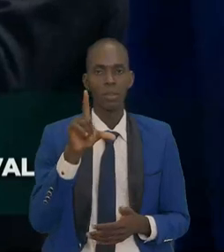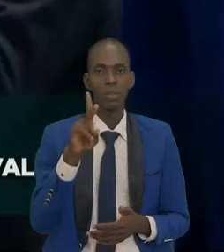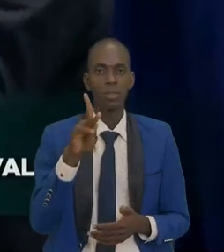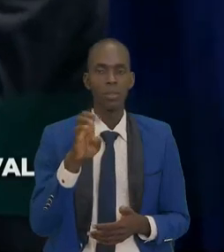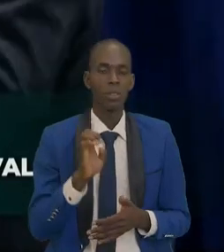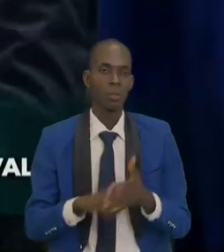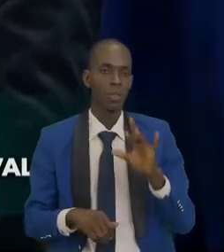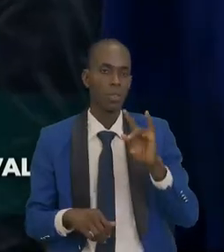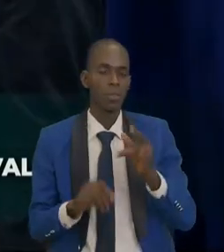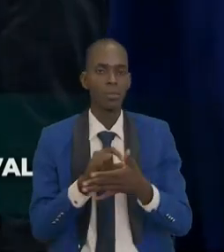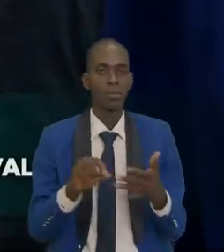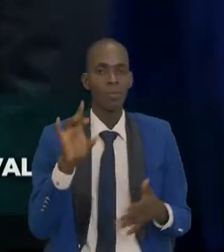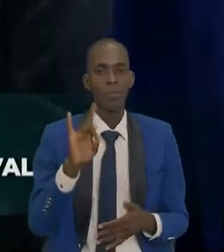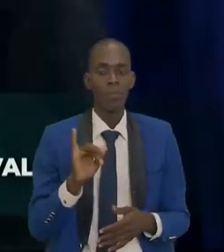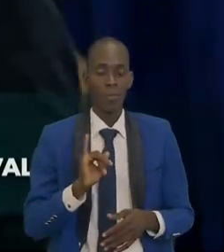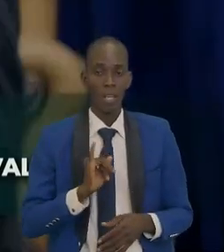Il dit, je vous dis,